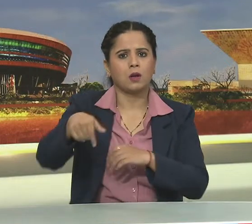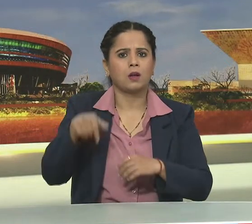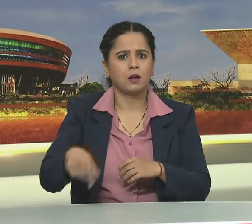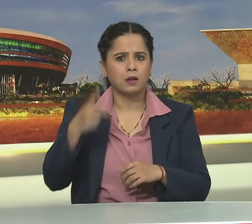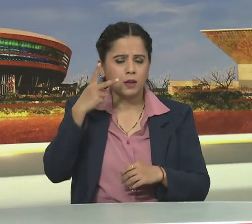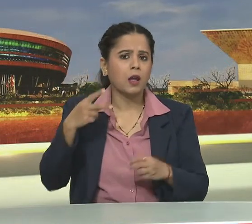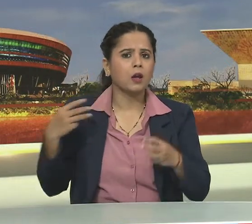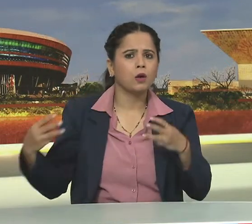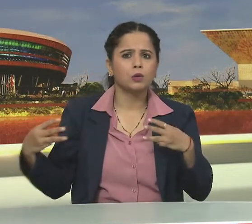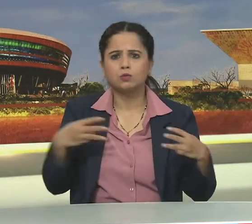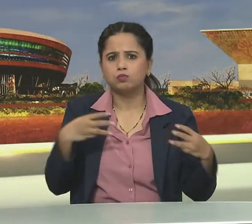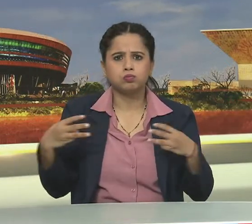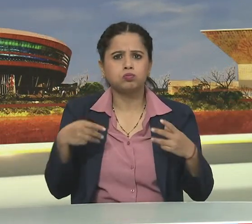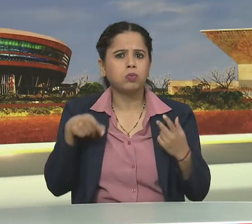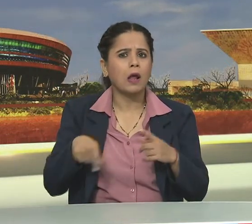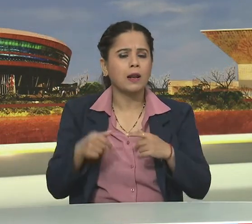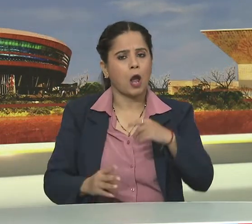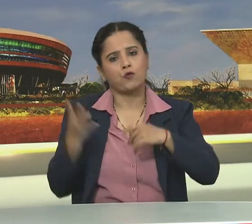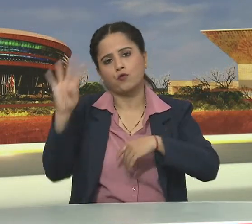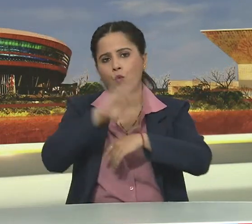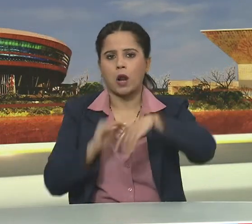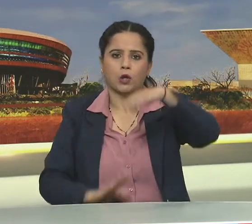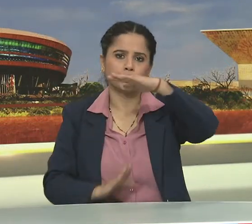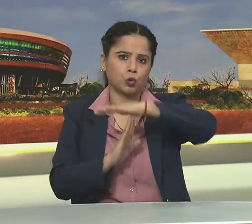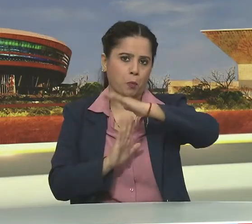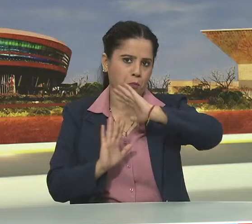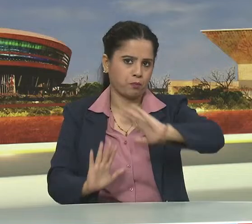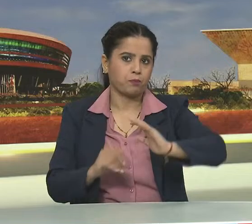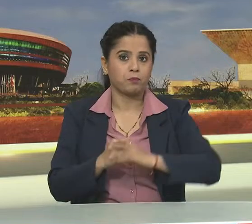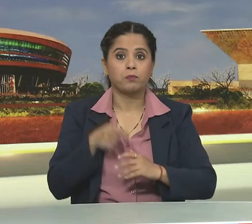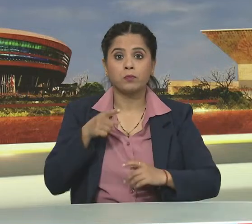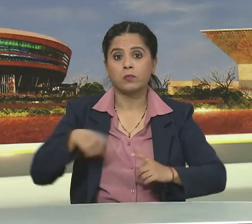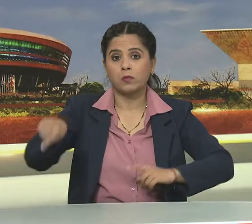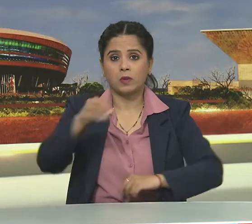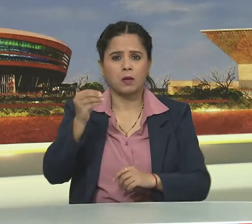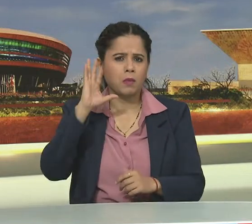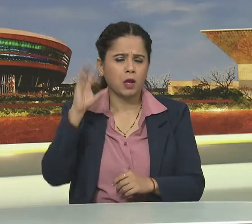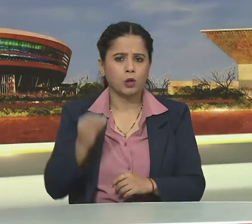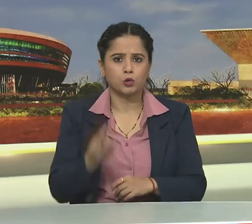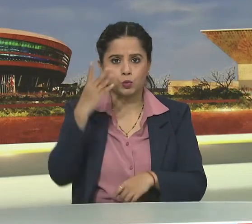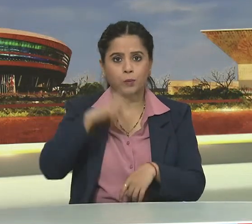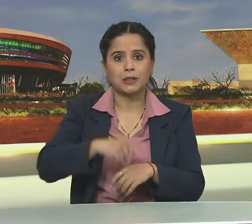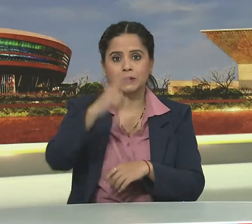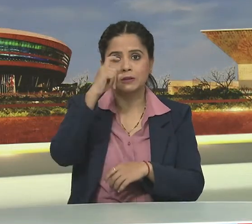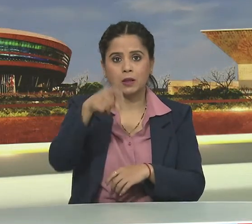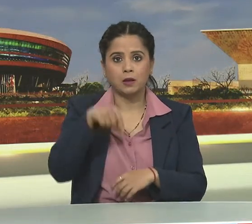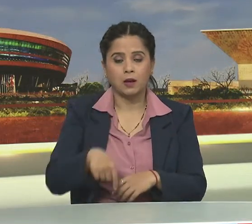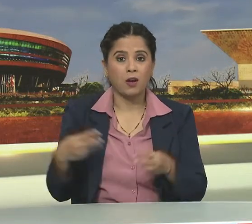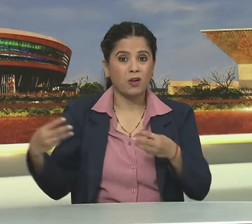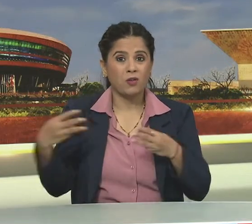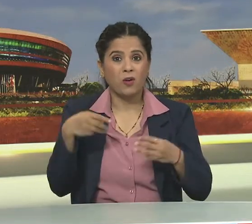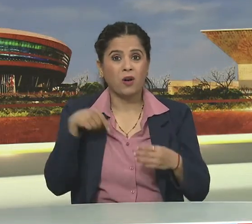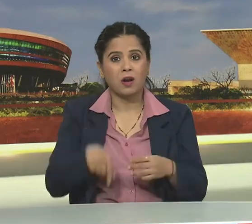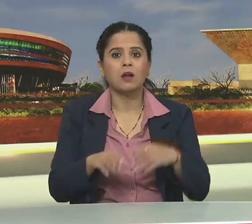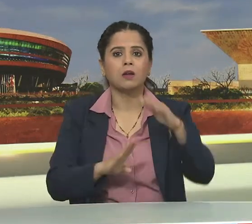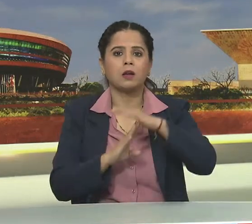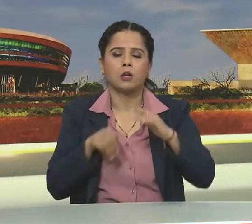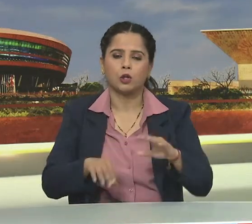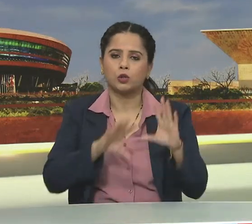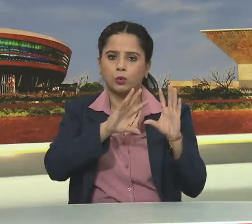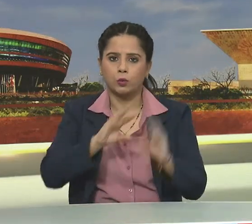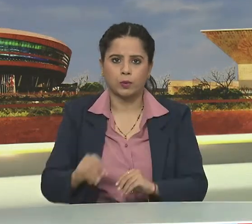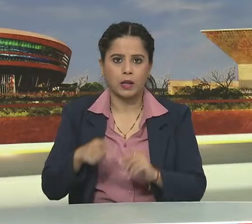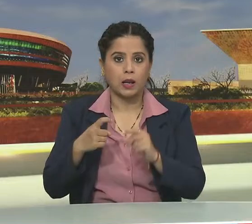विराम शुरू होगा। स्थानीय समय अनुसार के सुबह 7 बजे से संघर्ष विराम शुरू होगा। कतर